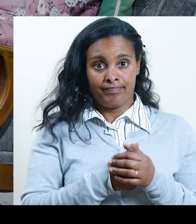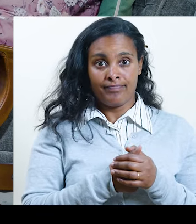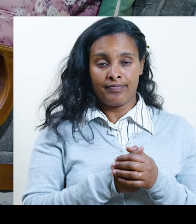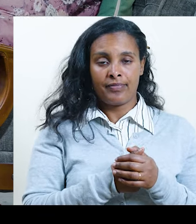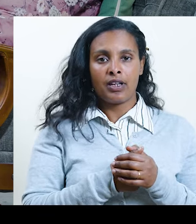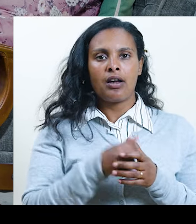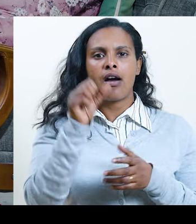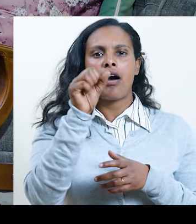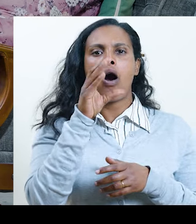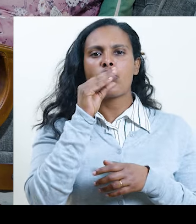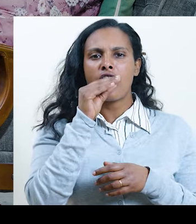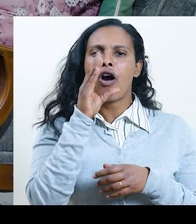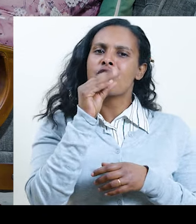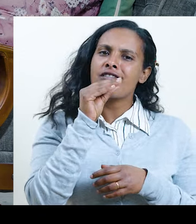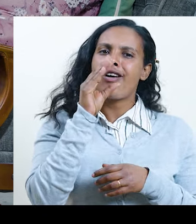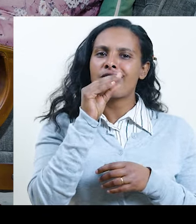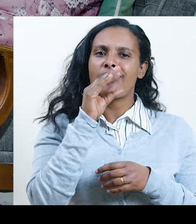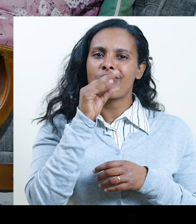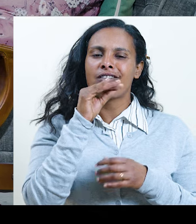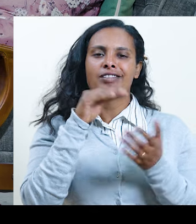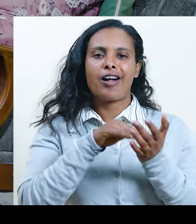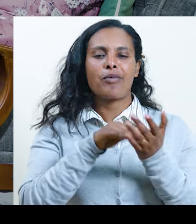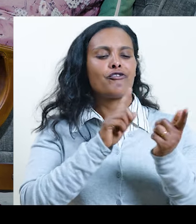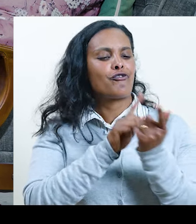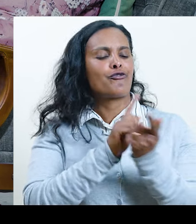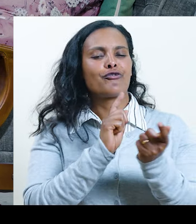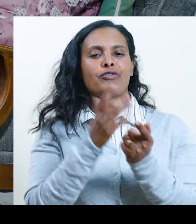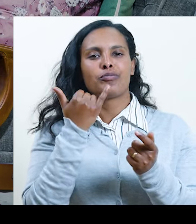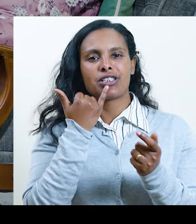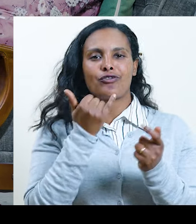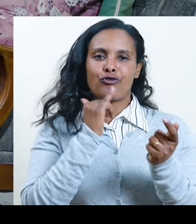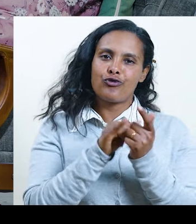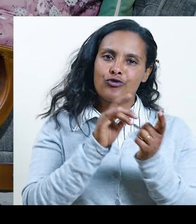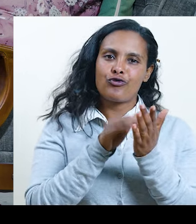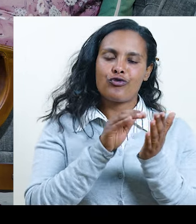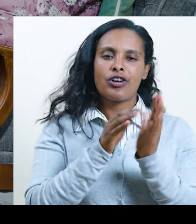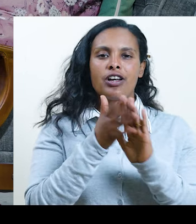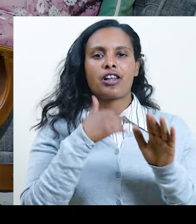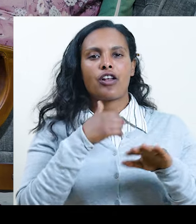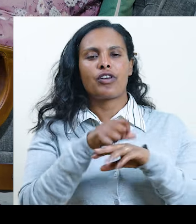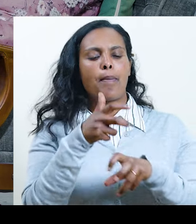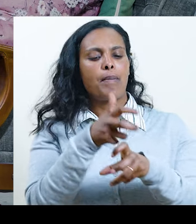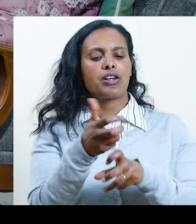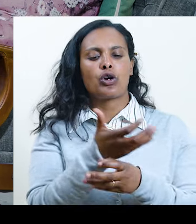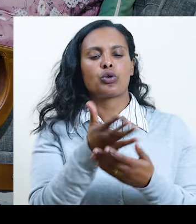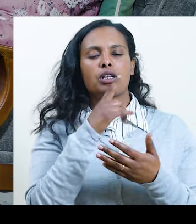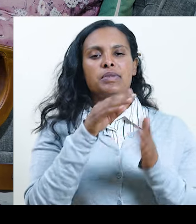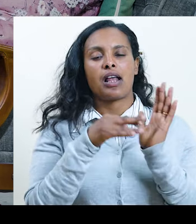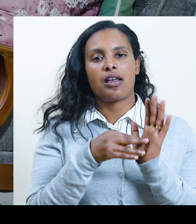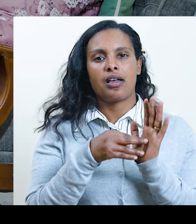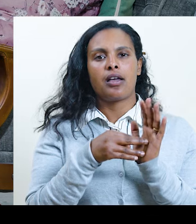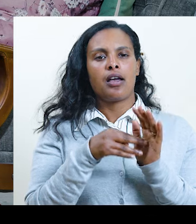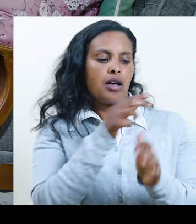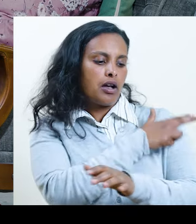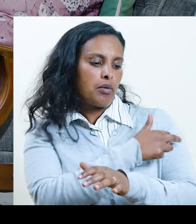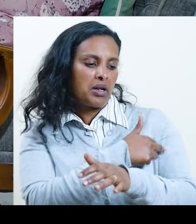ያልኳትና አወራን። ደጋግሜ ማግኘት ቻልኩ በስልክም አንዳንድ ነው ያለፍኩባቸው ከባድ ነገሮች